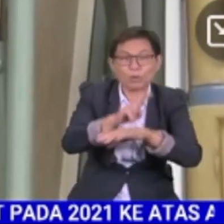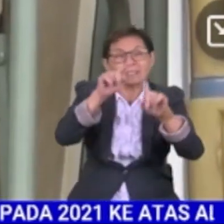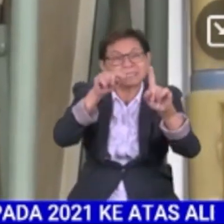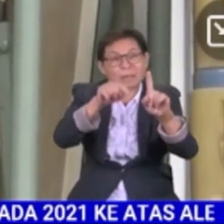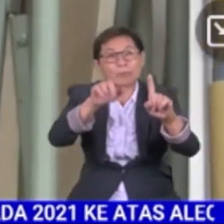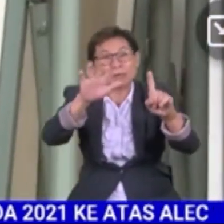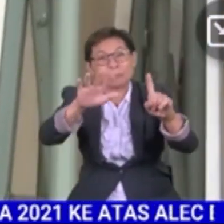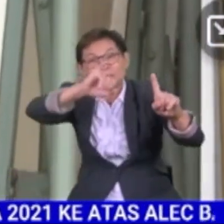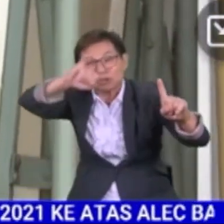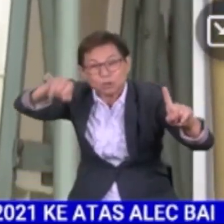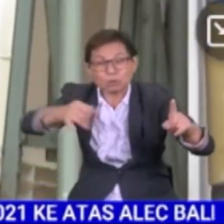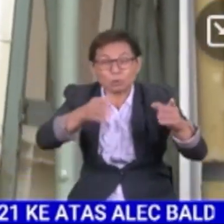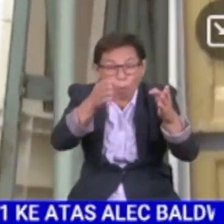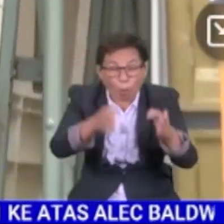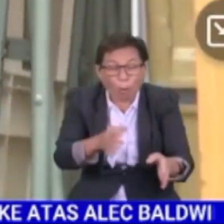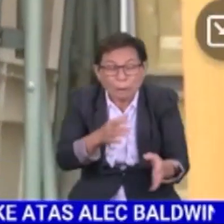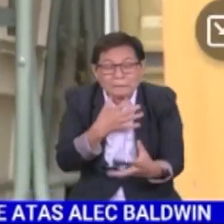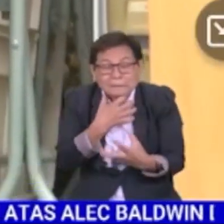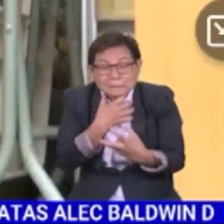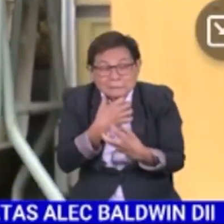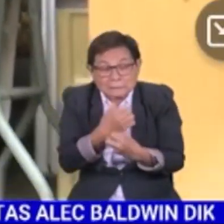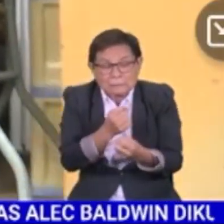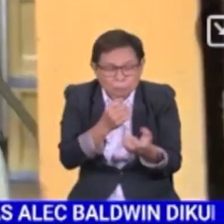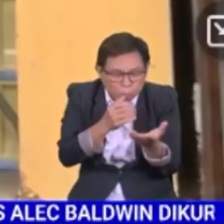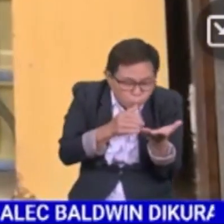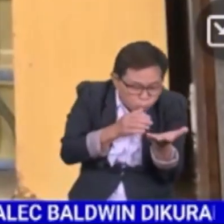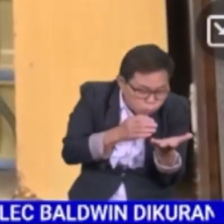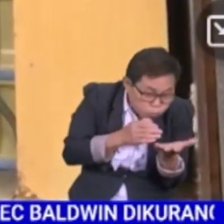1.5 juta penagih. Kes